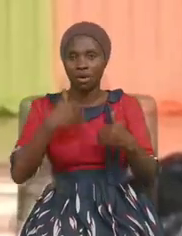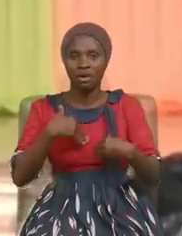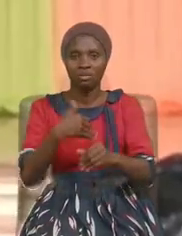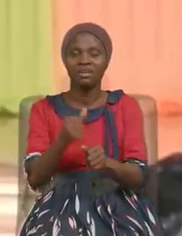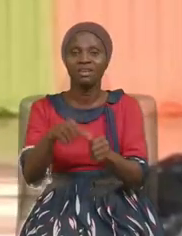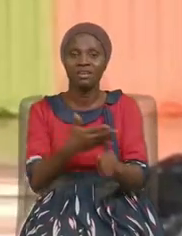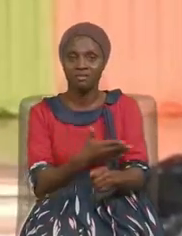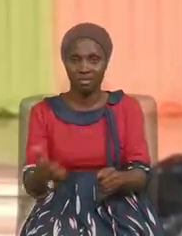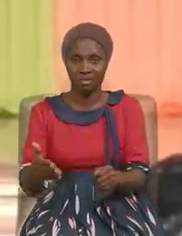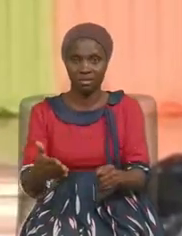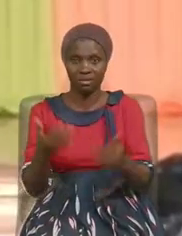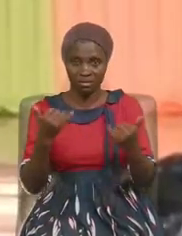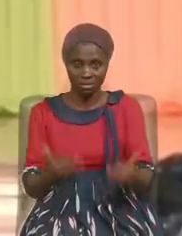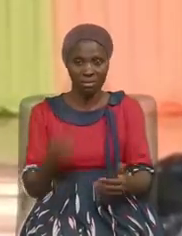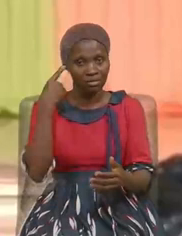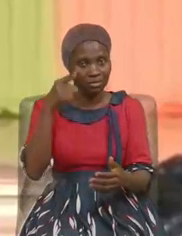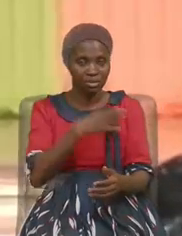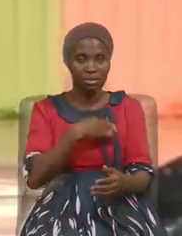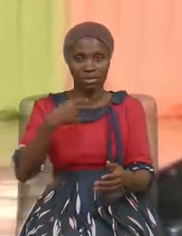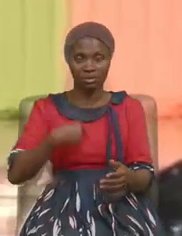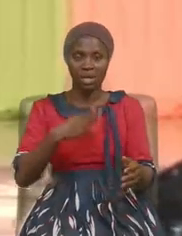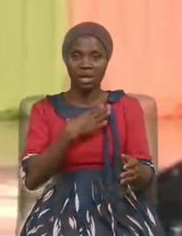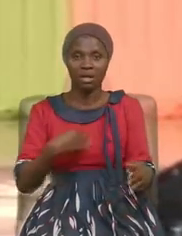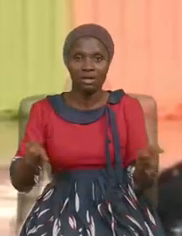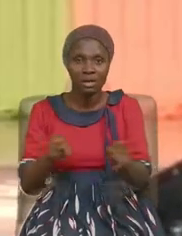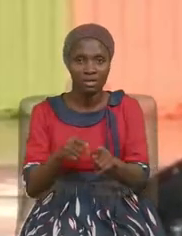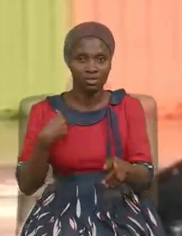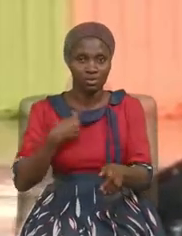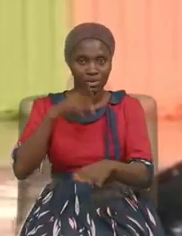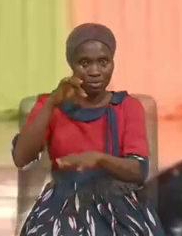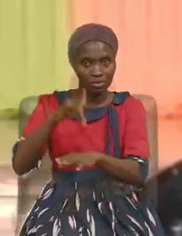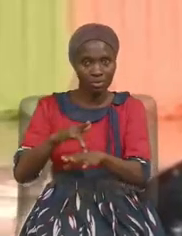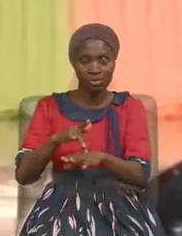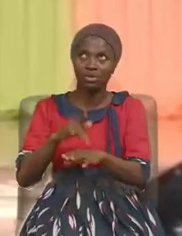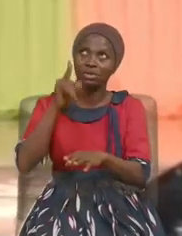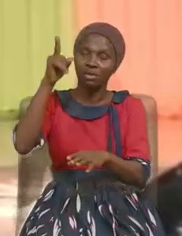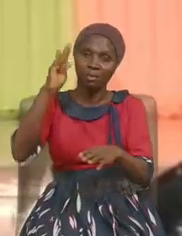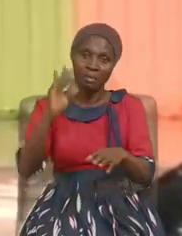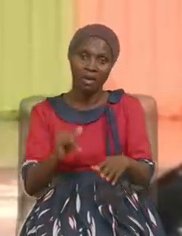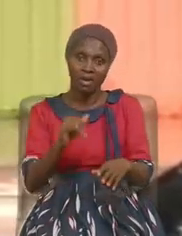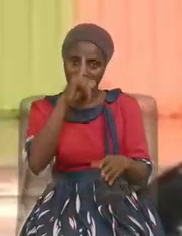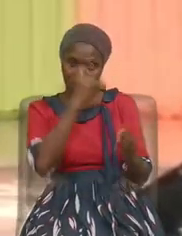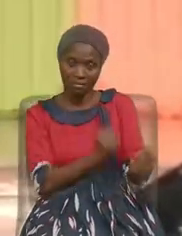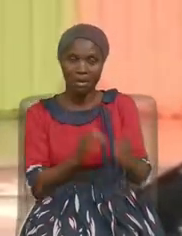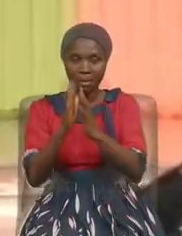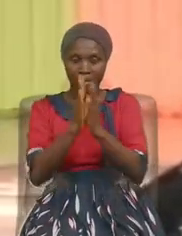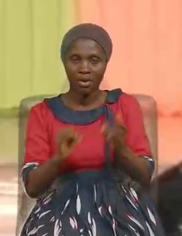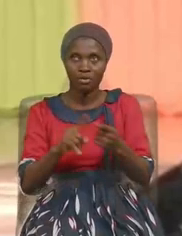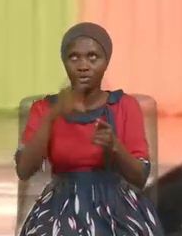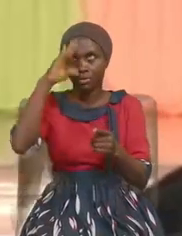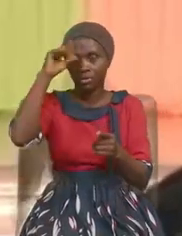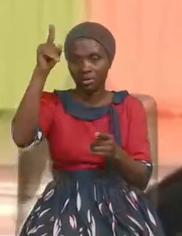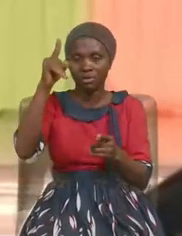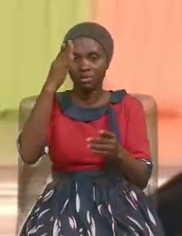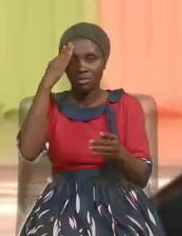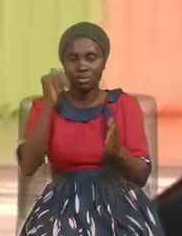disponible pour toi, pour moi. Et comme nous le touchons par la foi et comme nous prions, sachant que le sang de